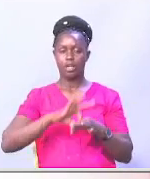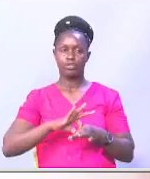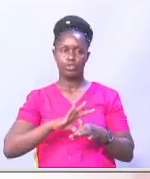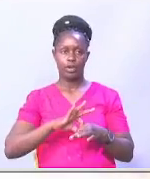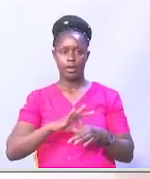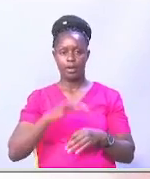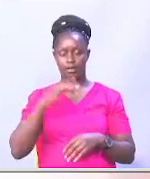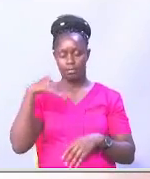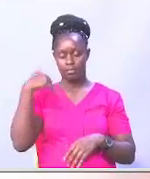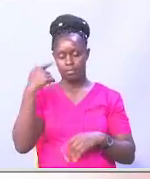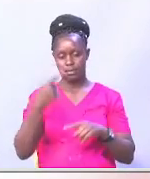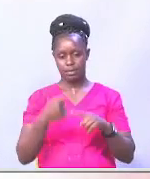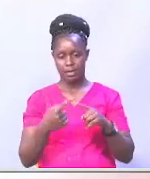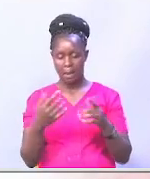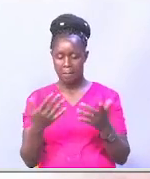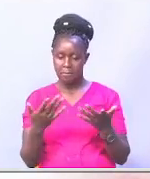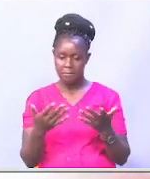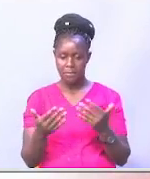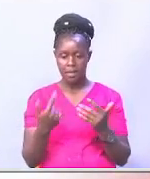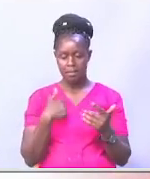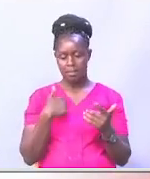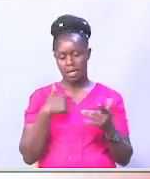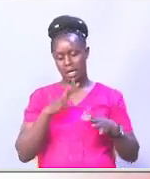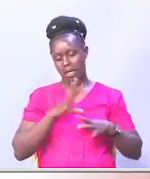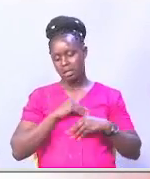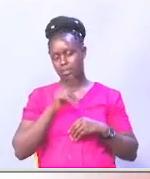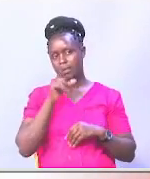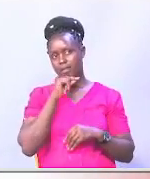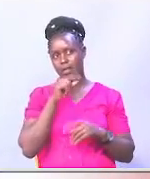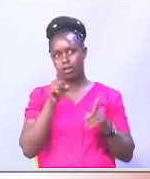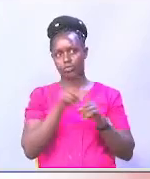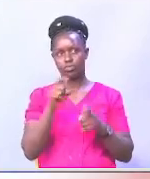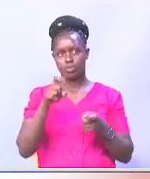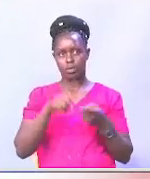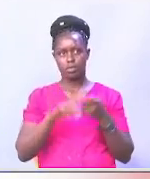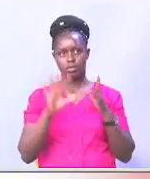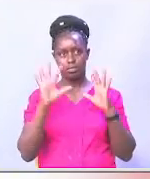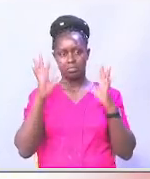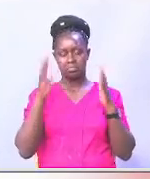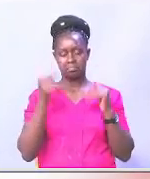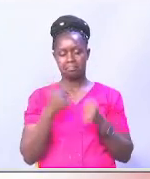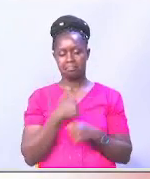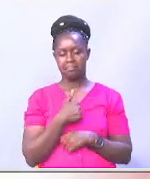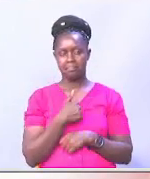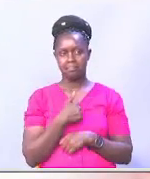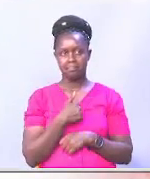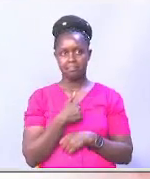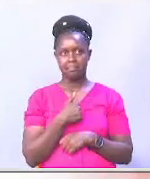ujao. Na mimi nimekubali. Na munipigie makofi.